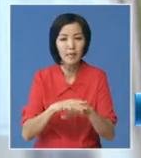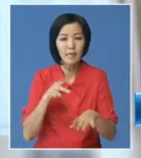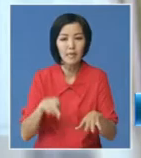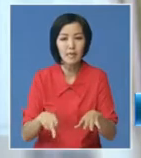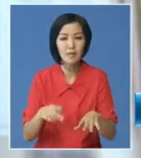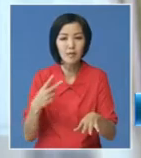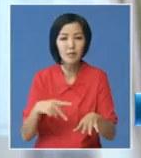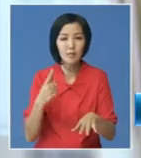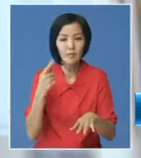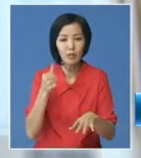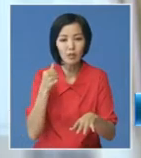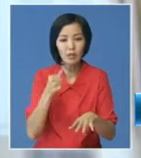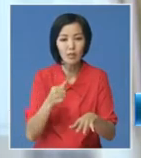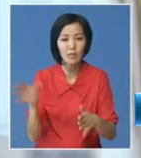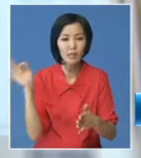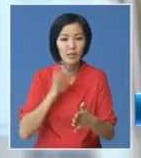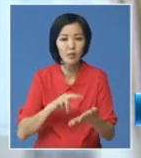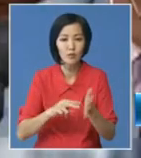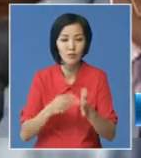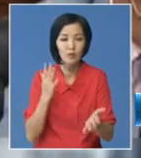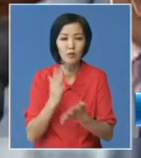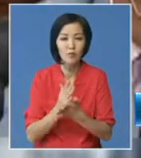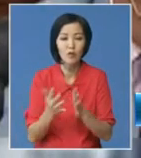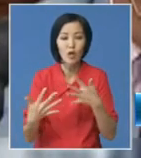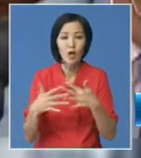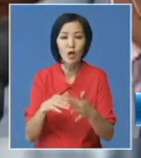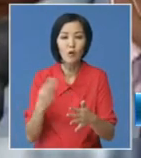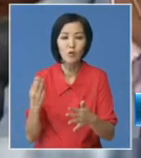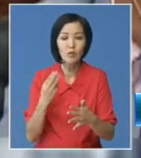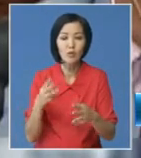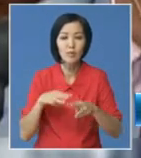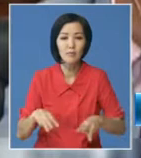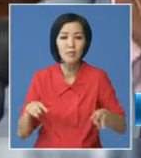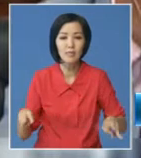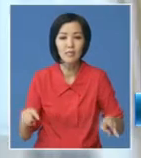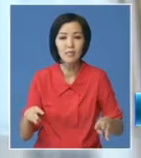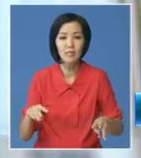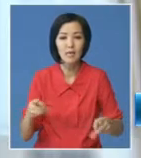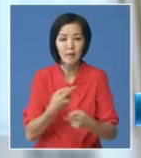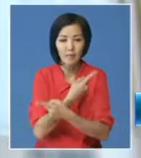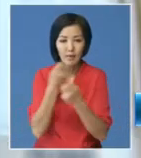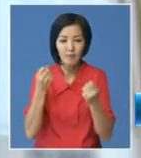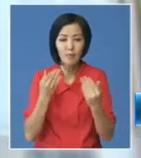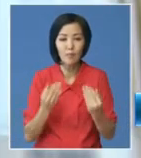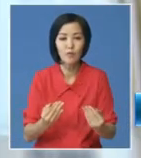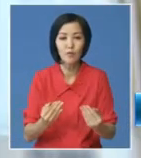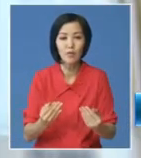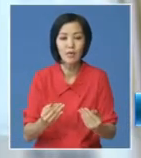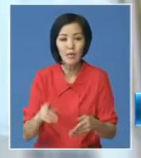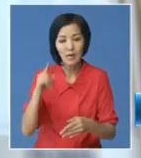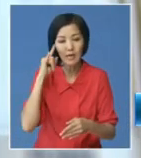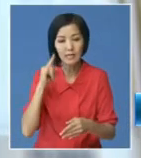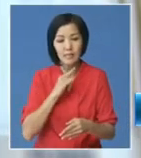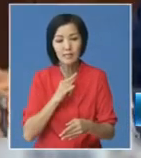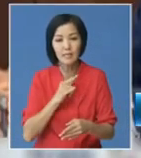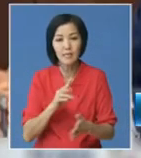2021 жылға дейін игеру жоспарланып отыр. Ауыл шаруашылығы министрлігінің мәліметтеріне сүйенсек, бүгінде елімізде 80-нен